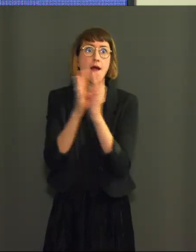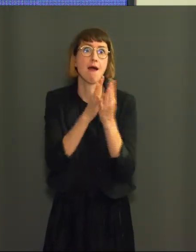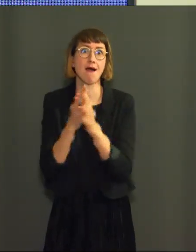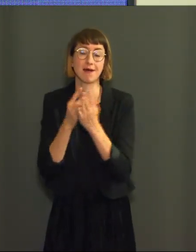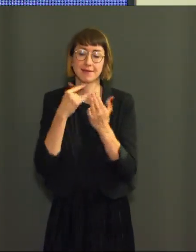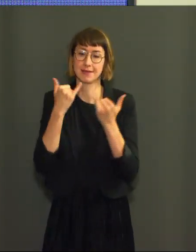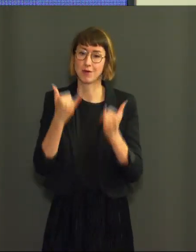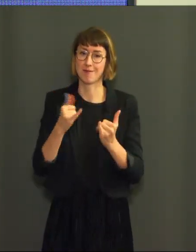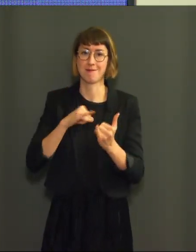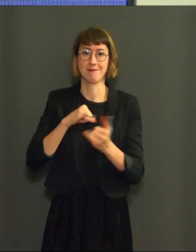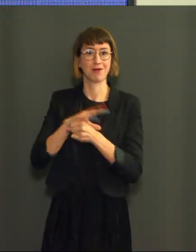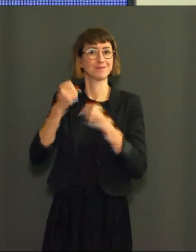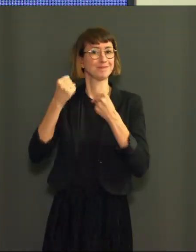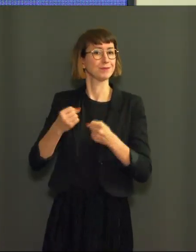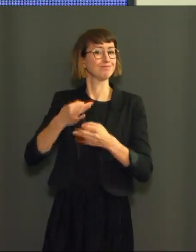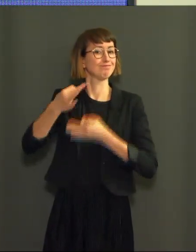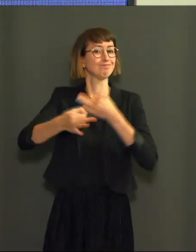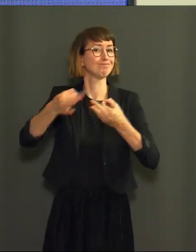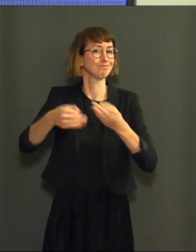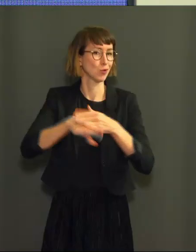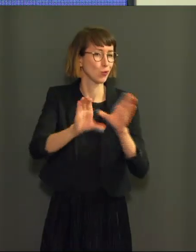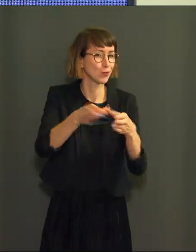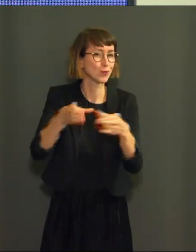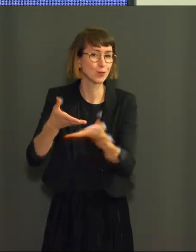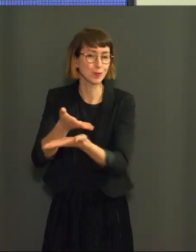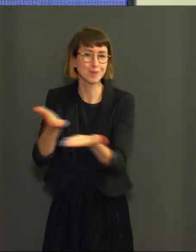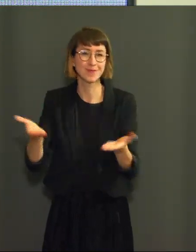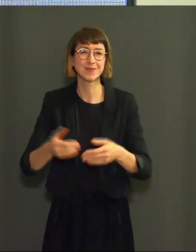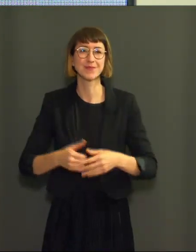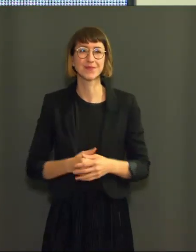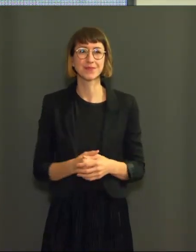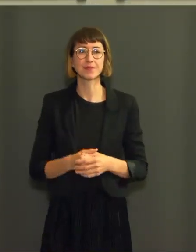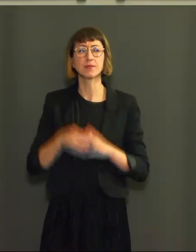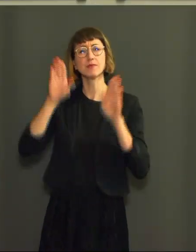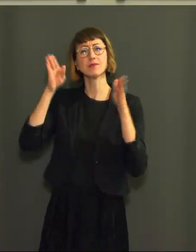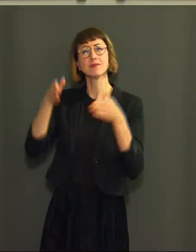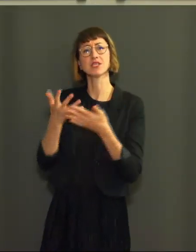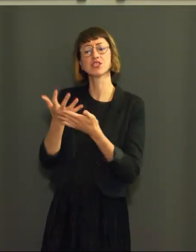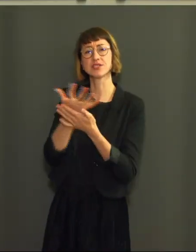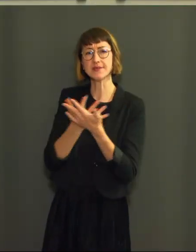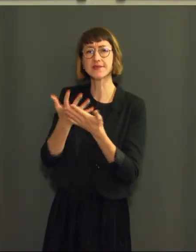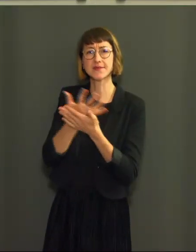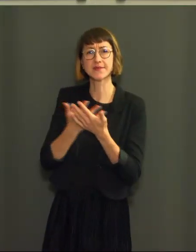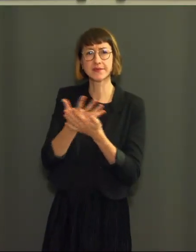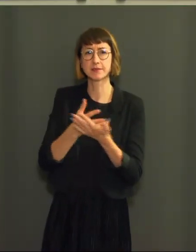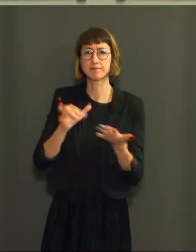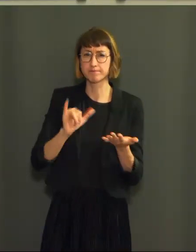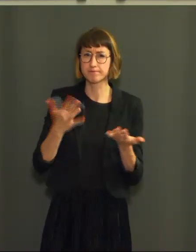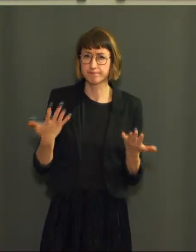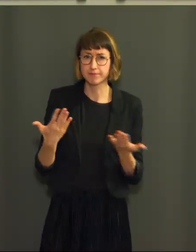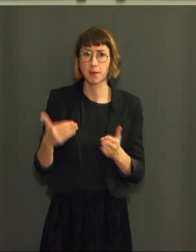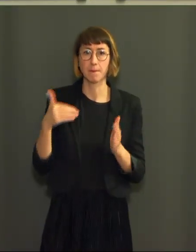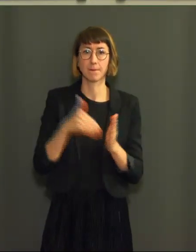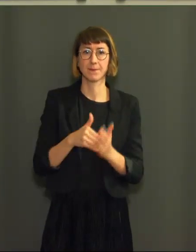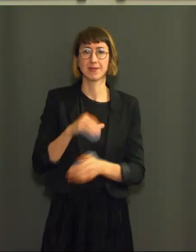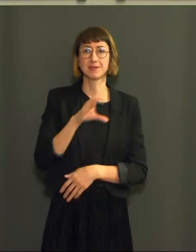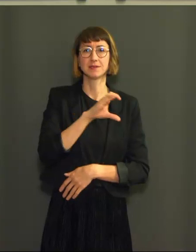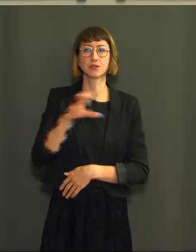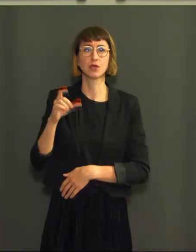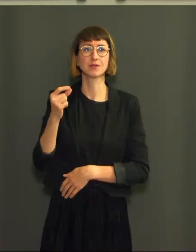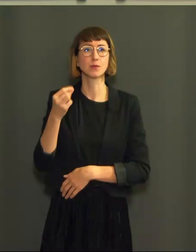jours. Alors si on revient aux chiffres purement épidémiologiques, on voit qu'il y a maintenant 1173 nouvelles